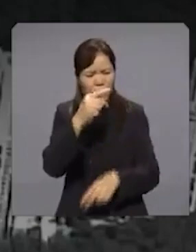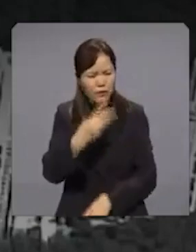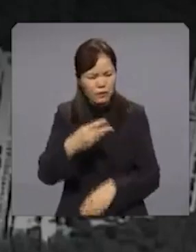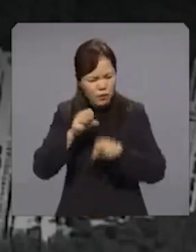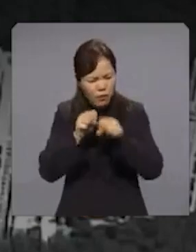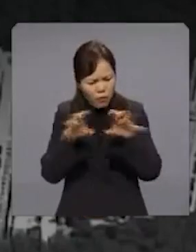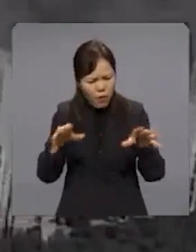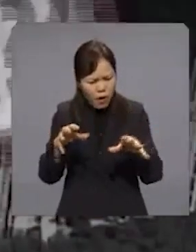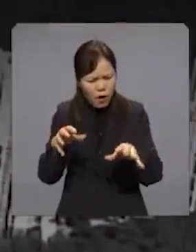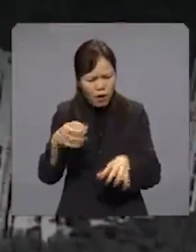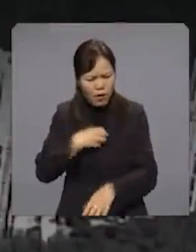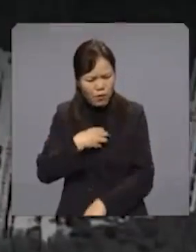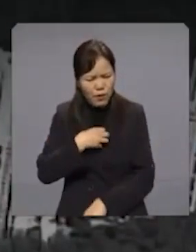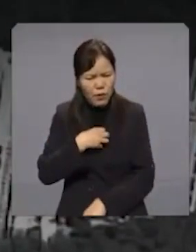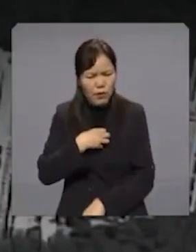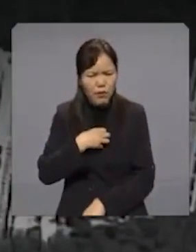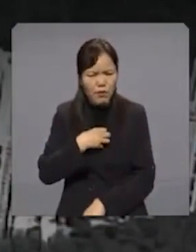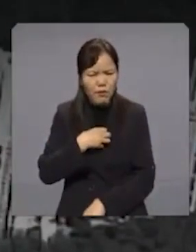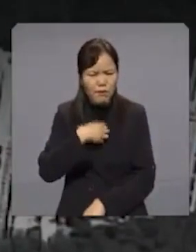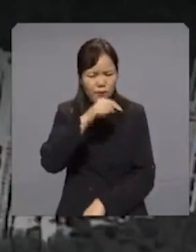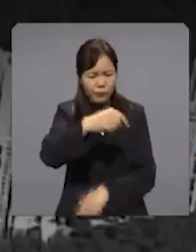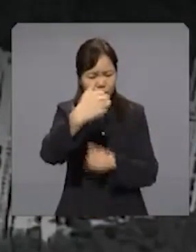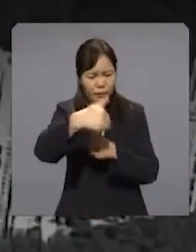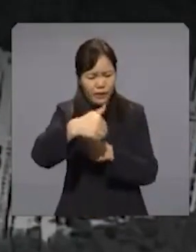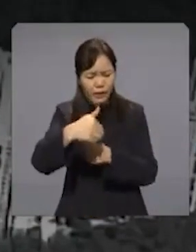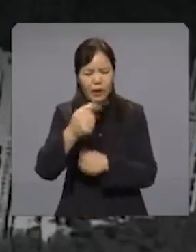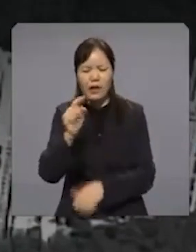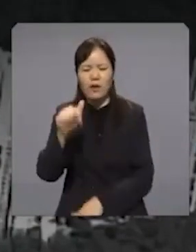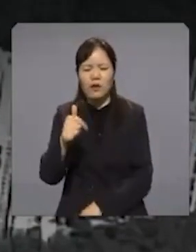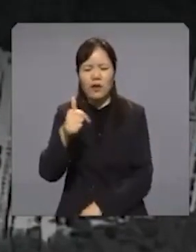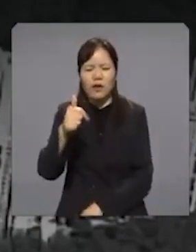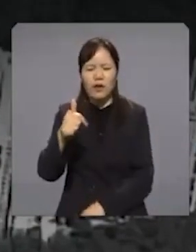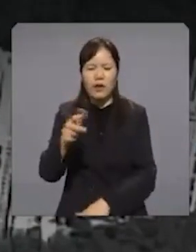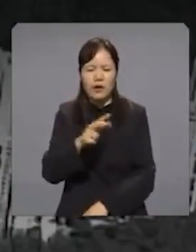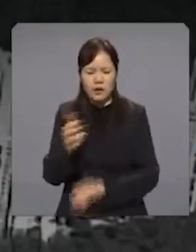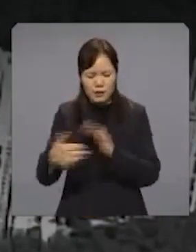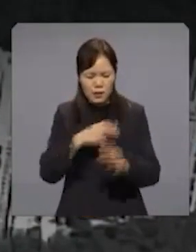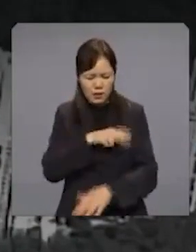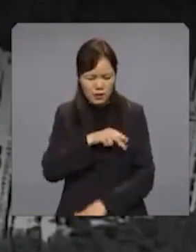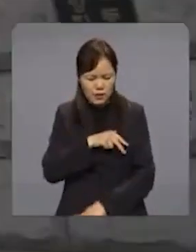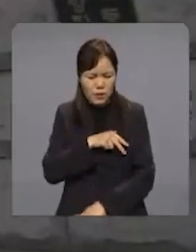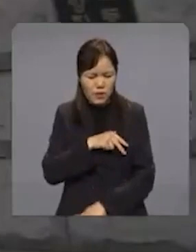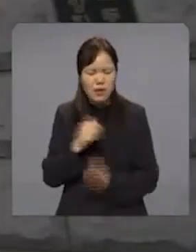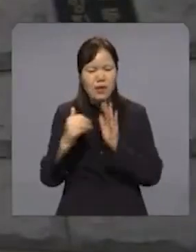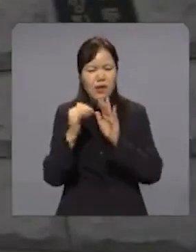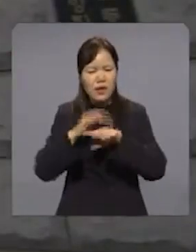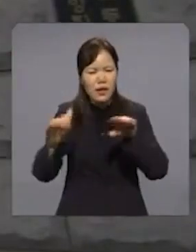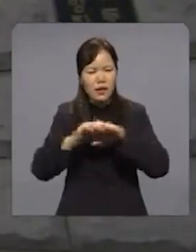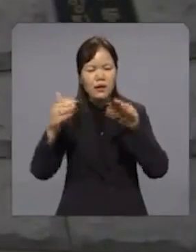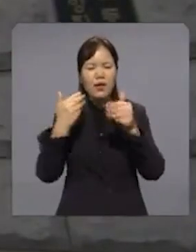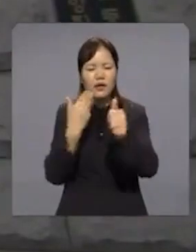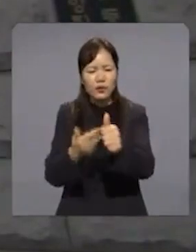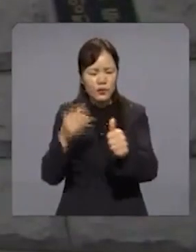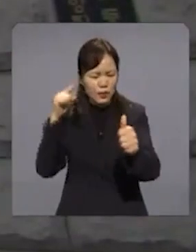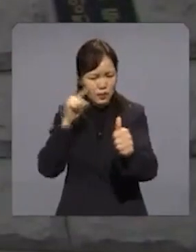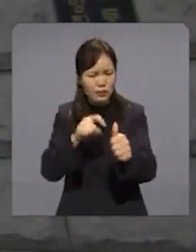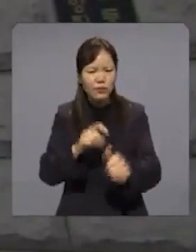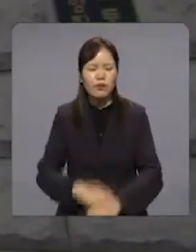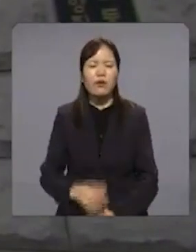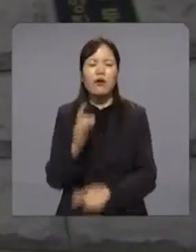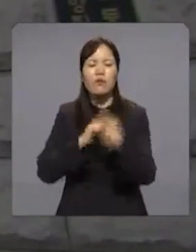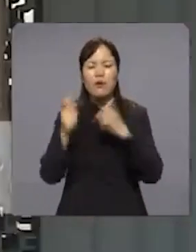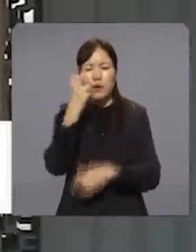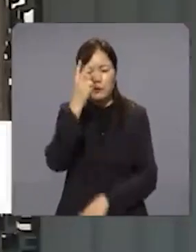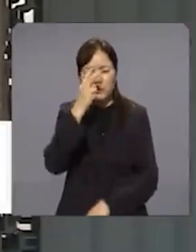김만배 씨 부탁을 받은 곽 전 의원이 이를 막아줬다는 게 대가성 관련 핵심 의혹입니다. 앞서 검찰은